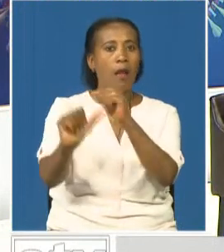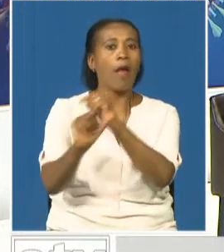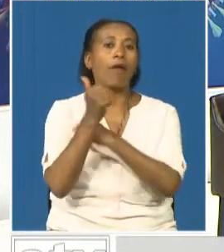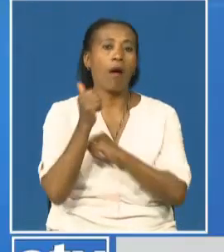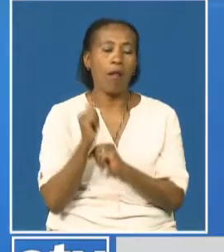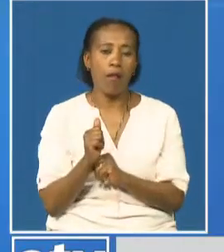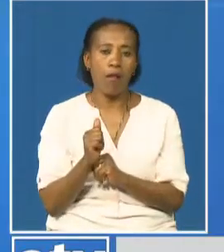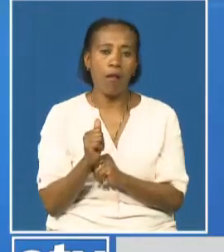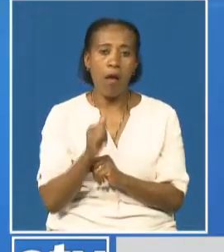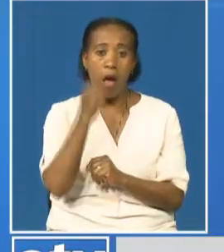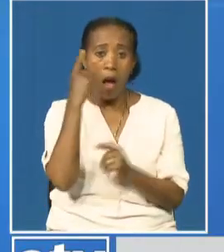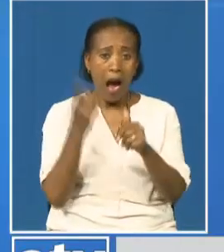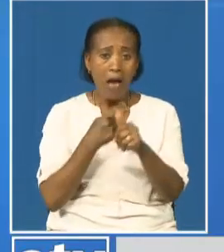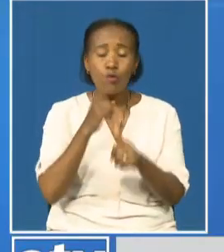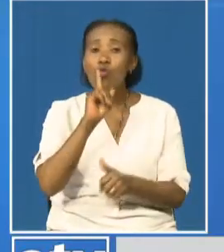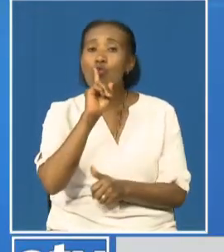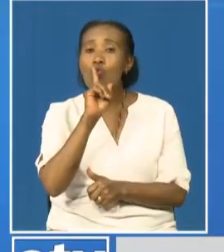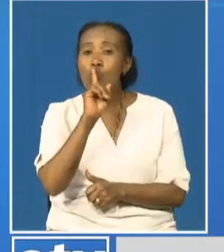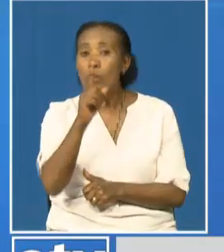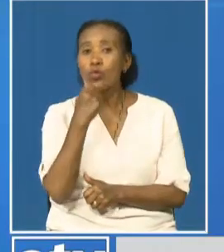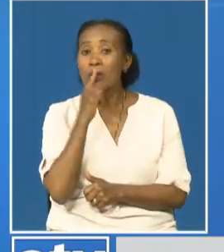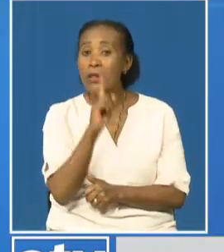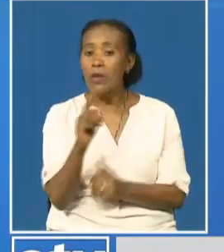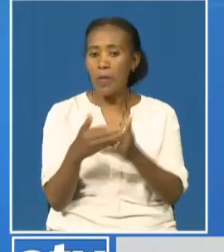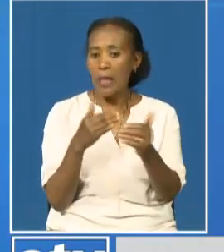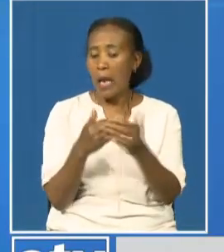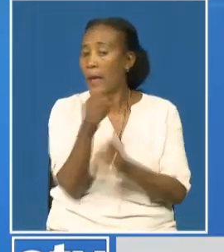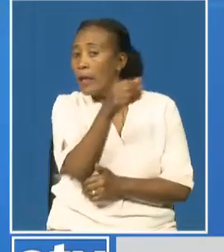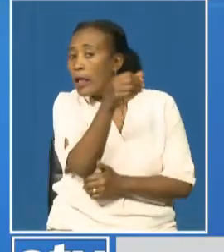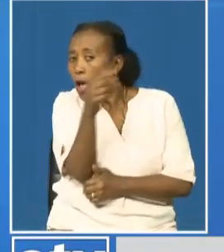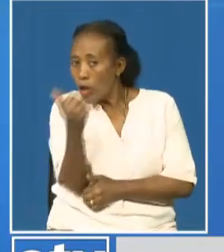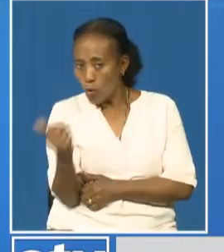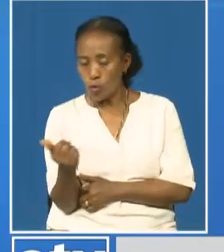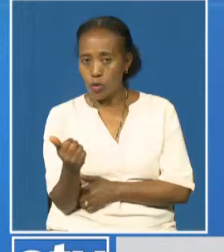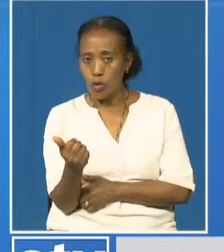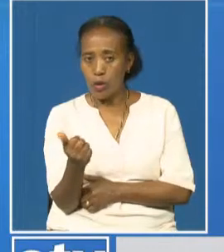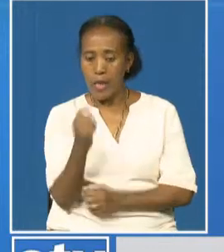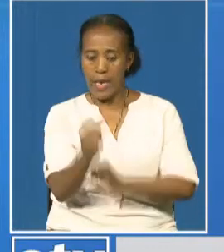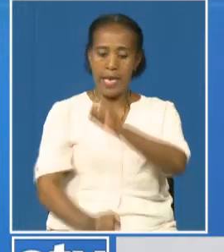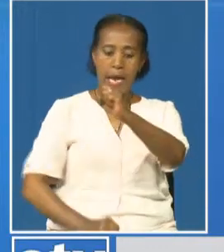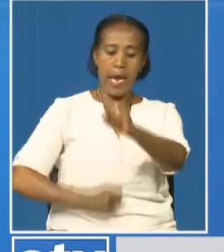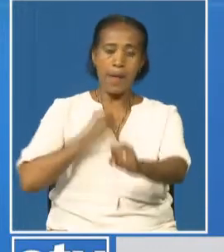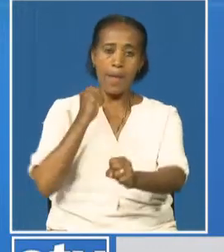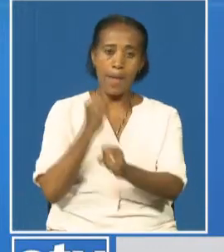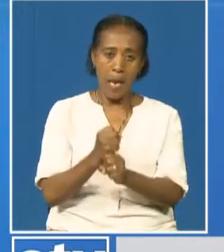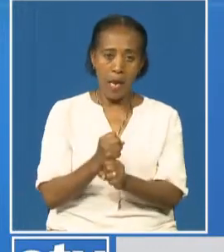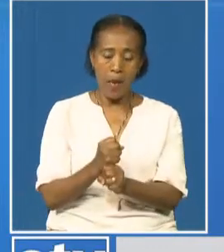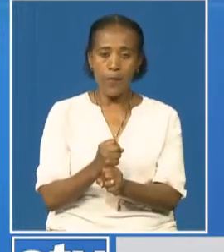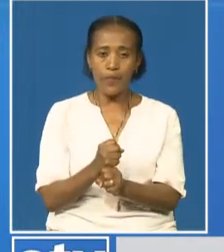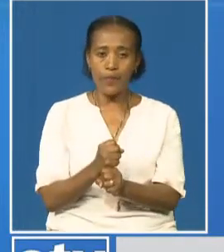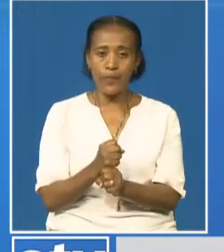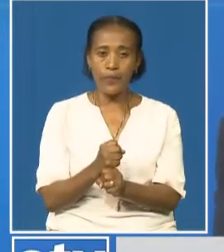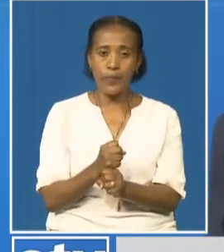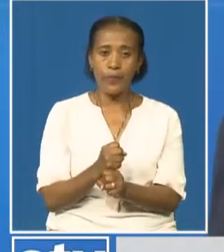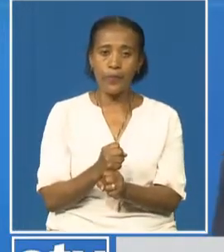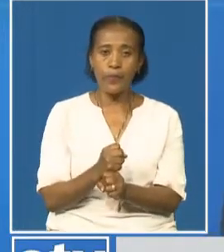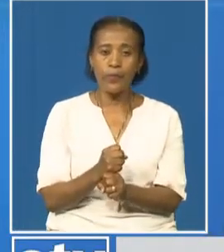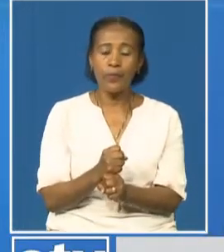ያጠቃል። አንዱ ሁኔታ ምንድነው? ምናልባት ከሌሎች የድሜ